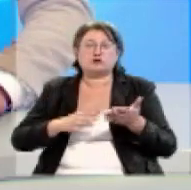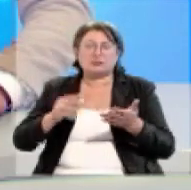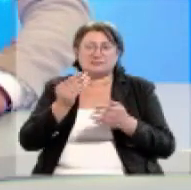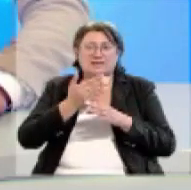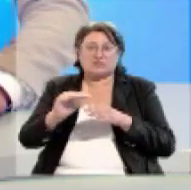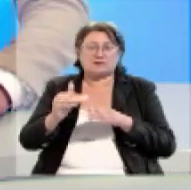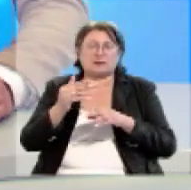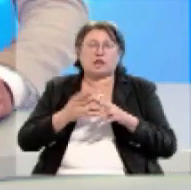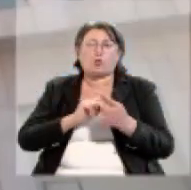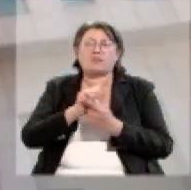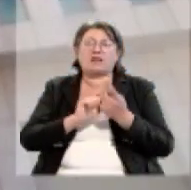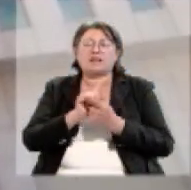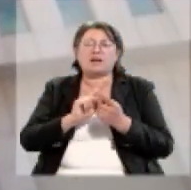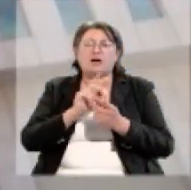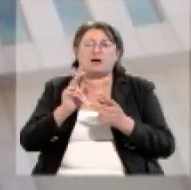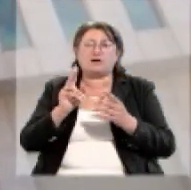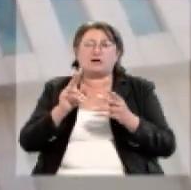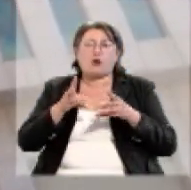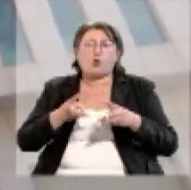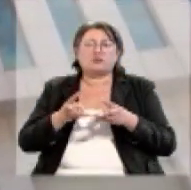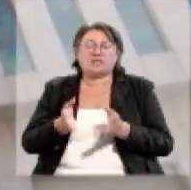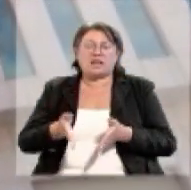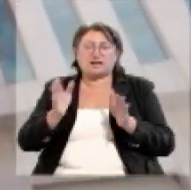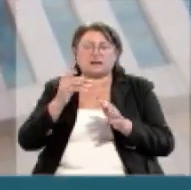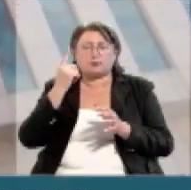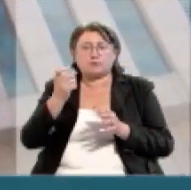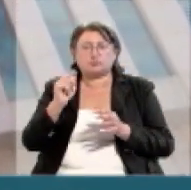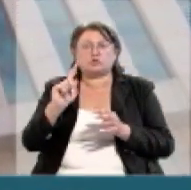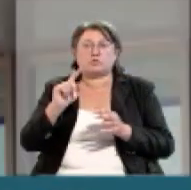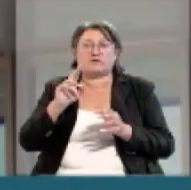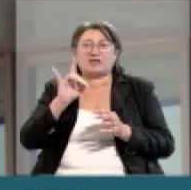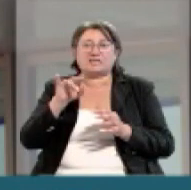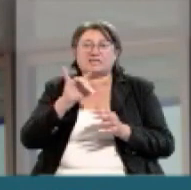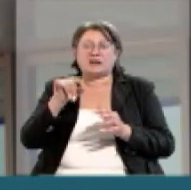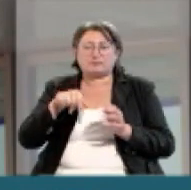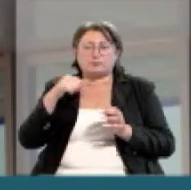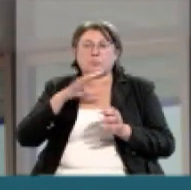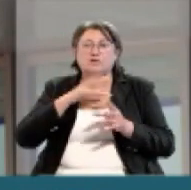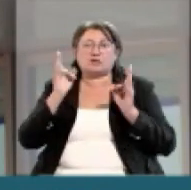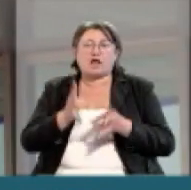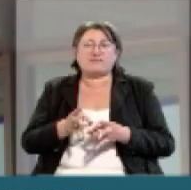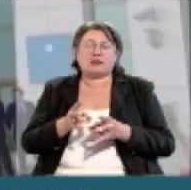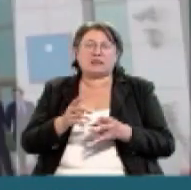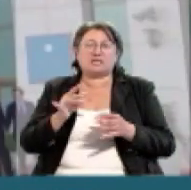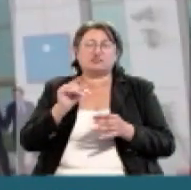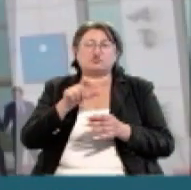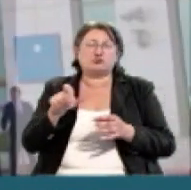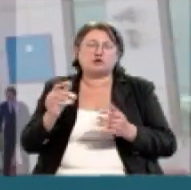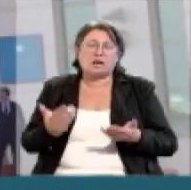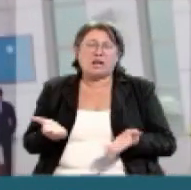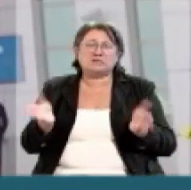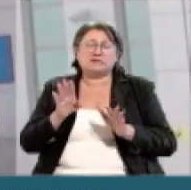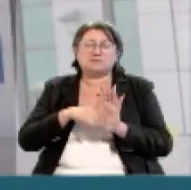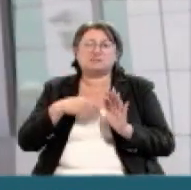мен жылу электр жаңартуға бағытталған. Еске салайық, биылғы көктемде Риддердегі нөмірі 6-шы жылу электр орталығында апат болып,